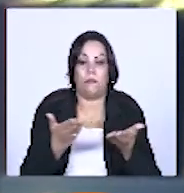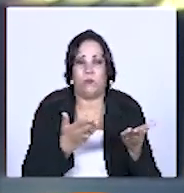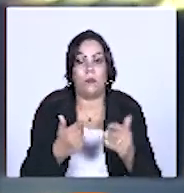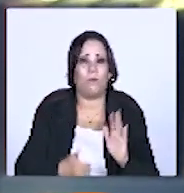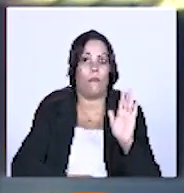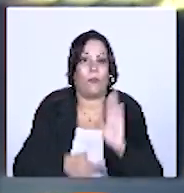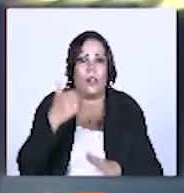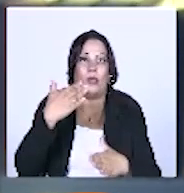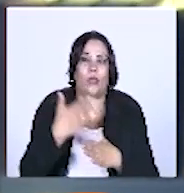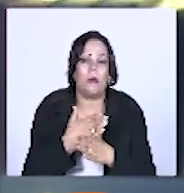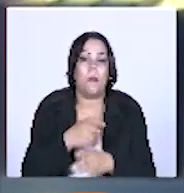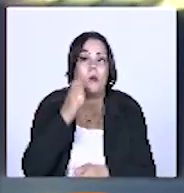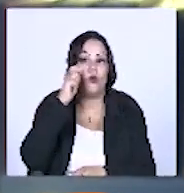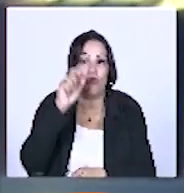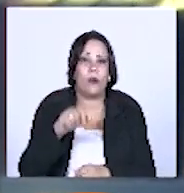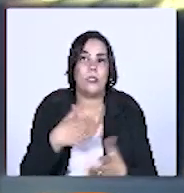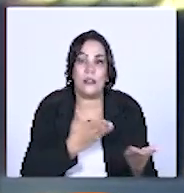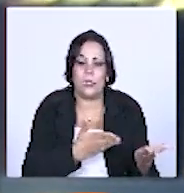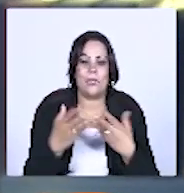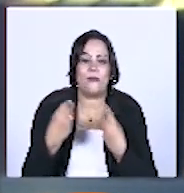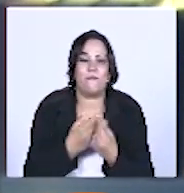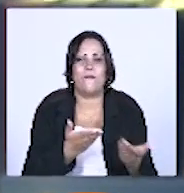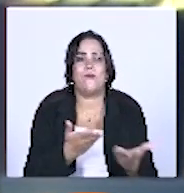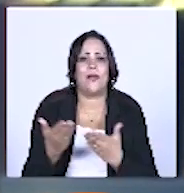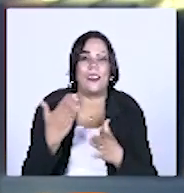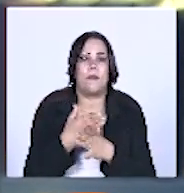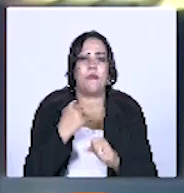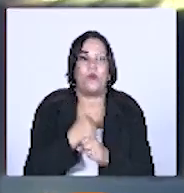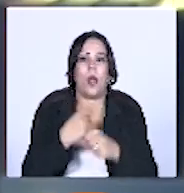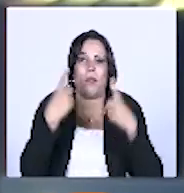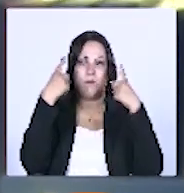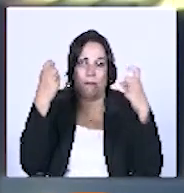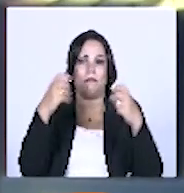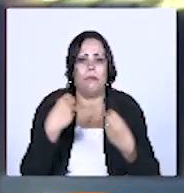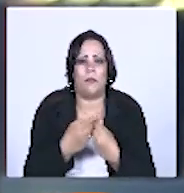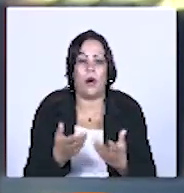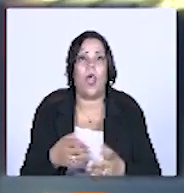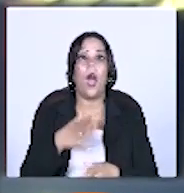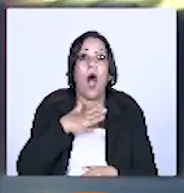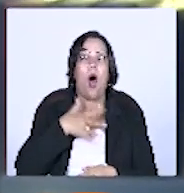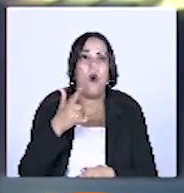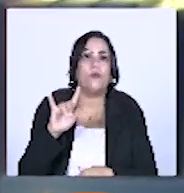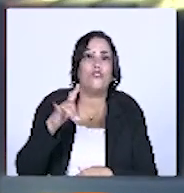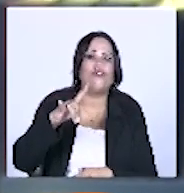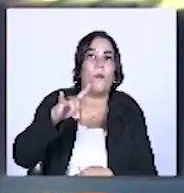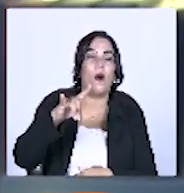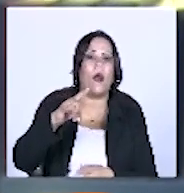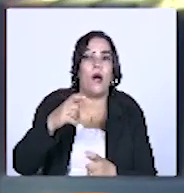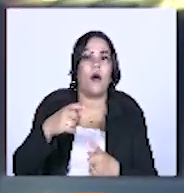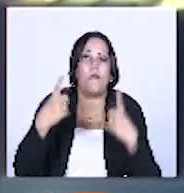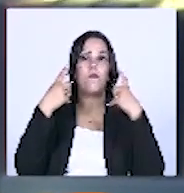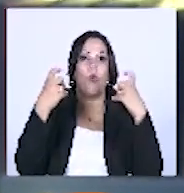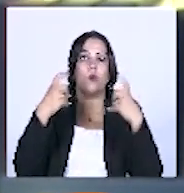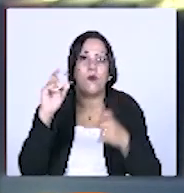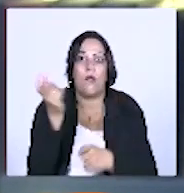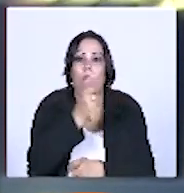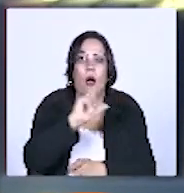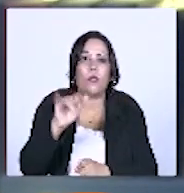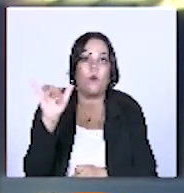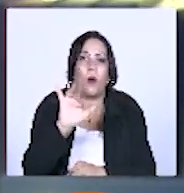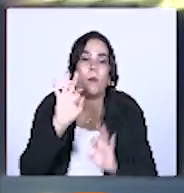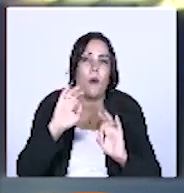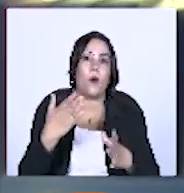لاستخدام المواطن احنا محتاجين يبقى عندنا شبكه مواصلات عامه قويه داخل المجتمع مع